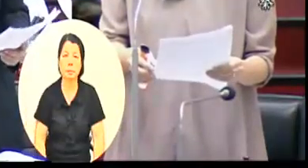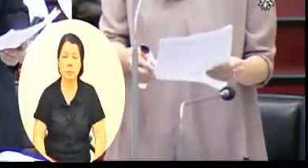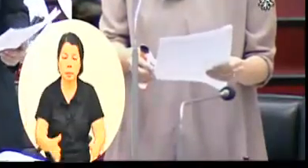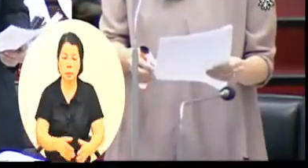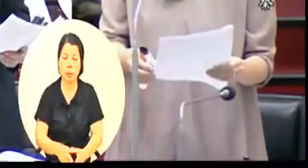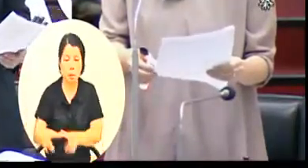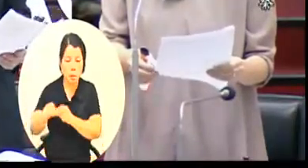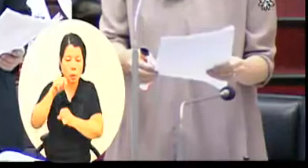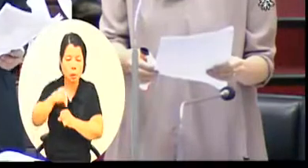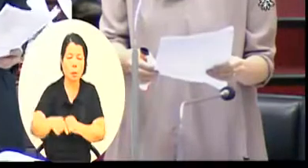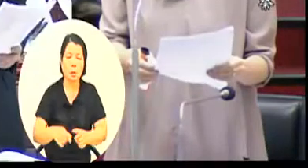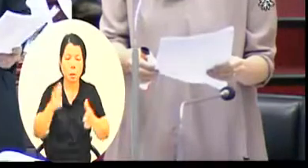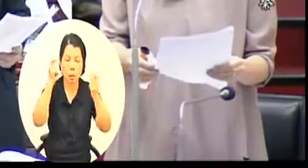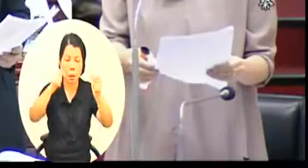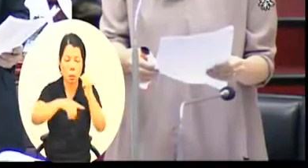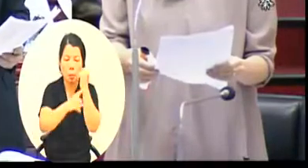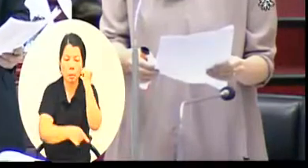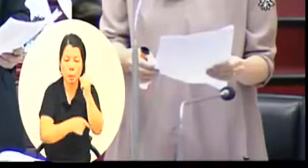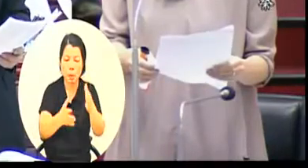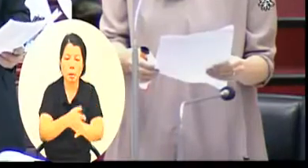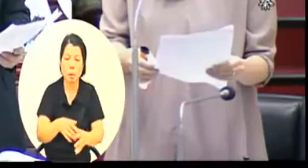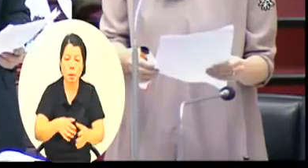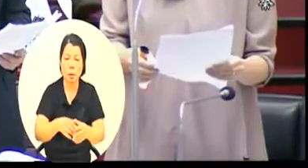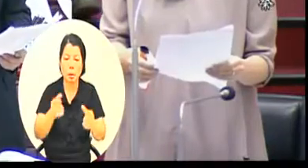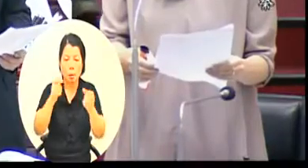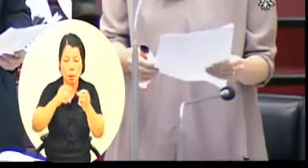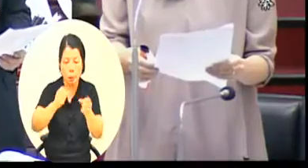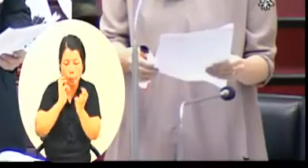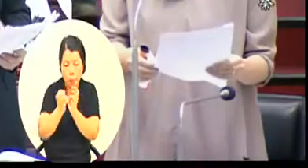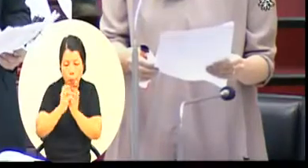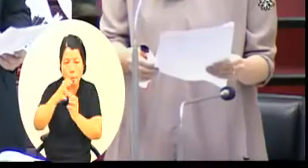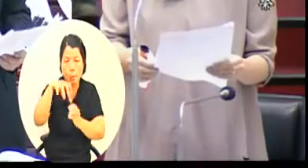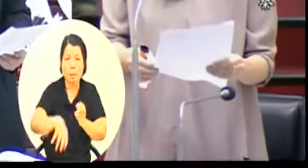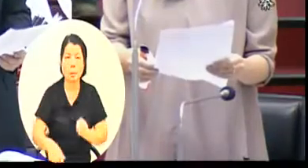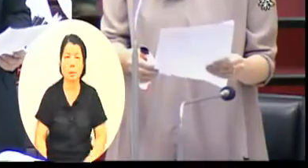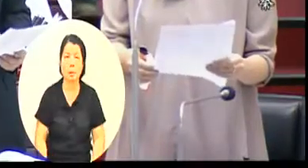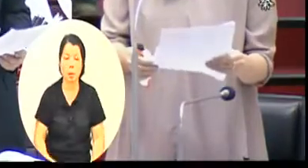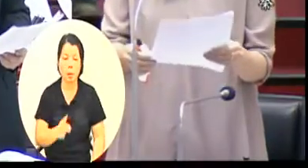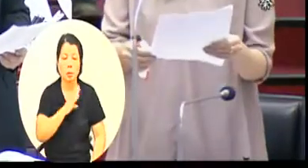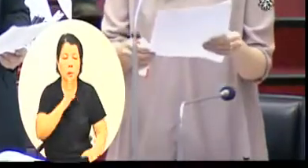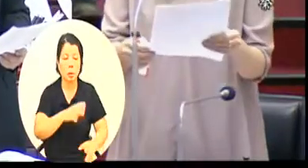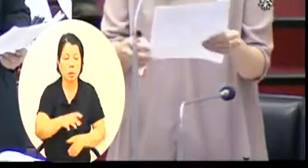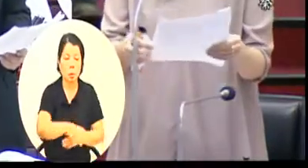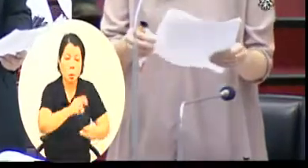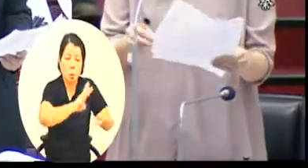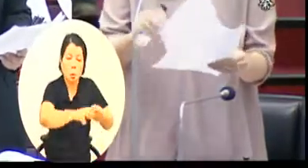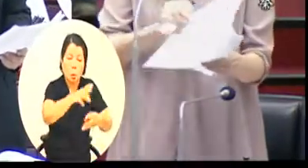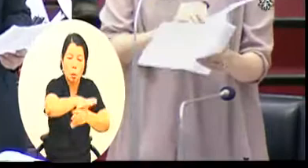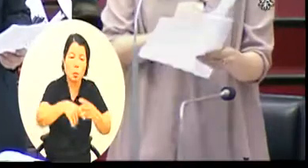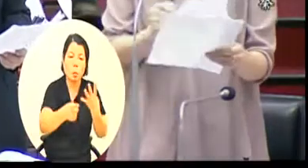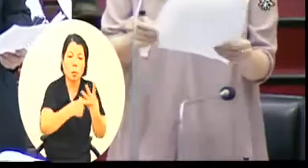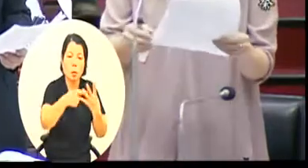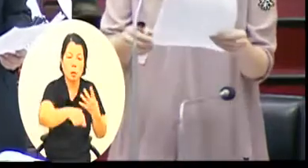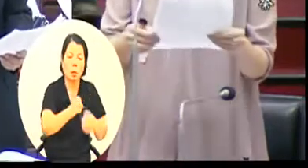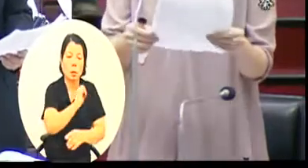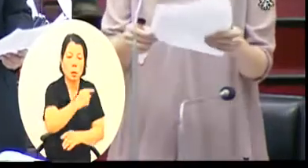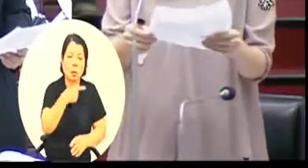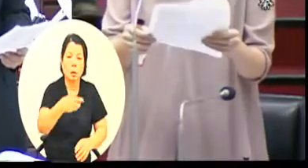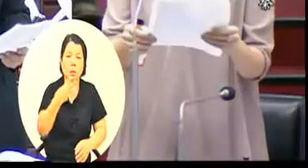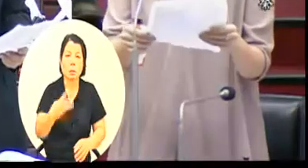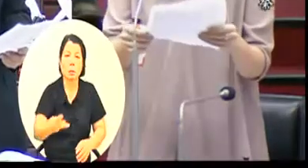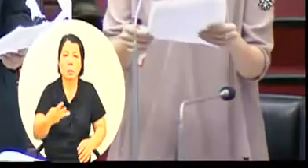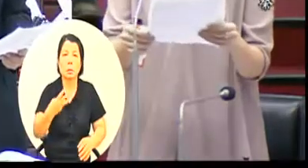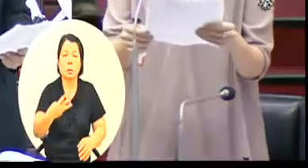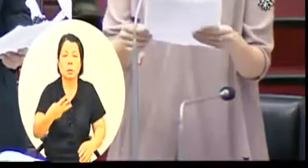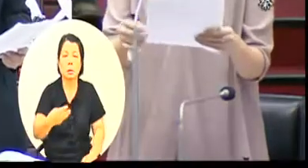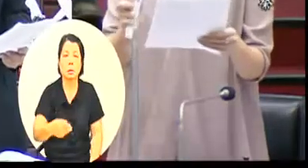都市计划法高雄市施行细则里面的规定，它是说，如果我们本市农业区的0.3公顷以下，那